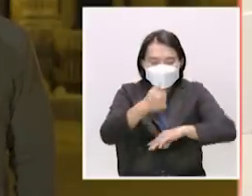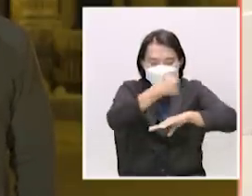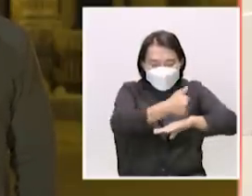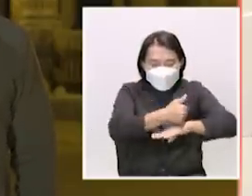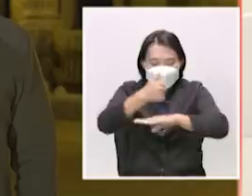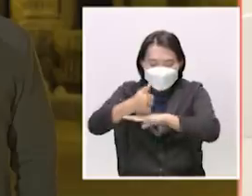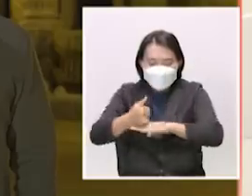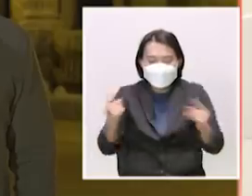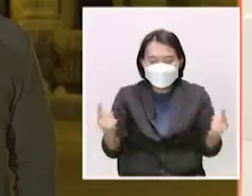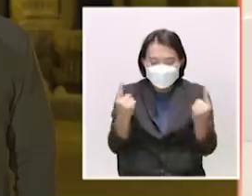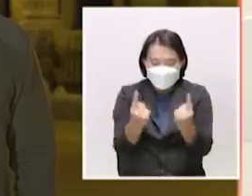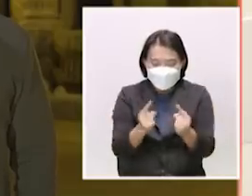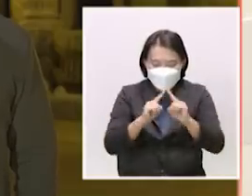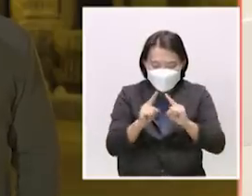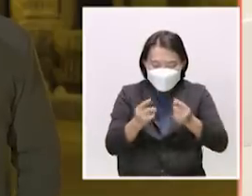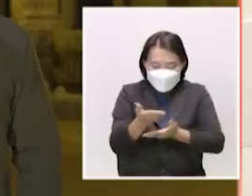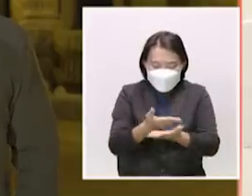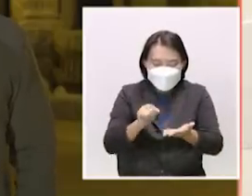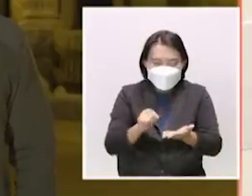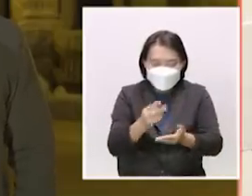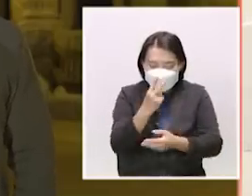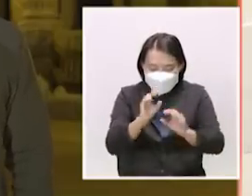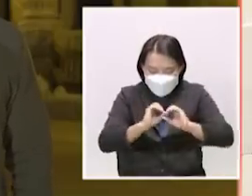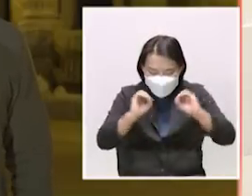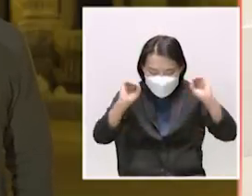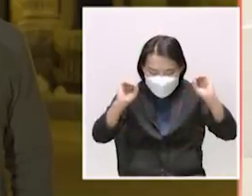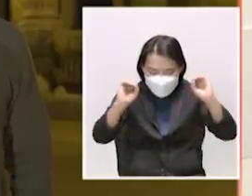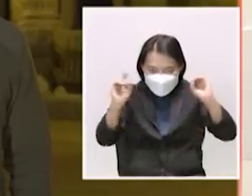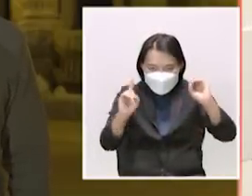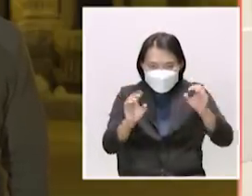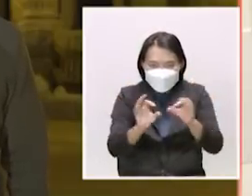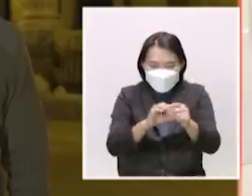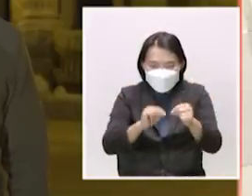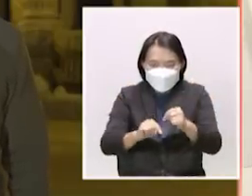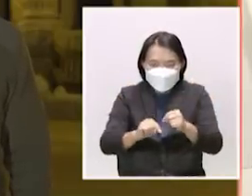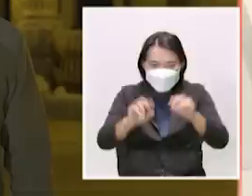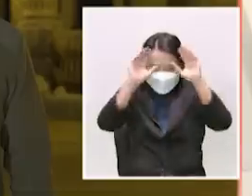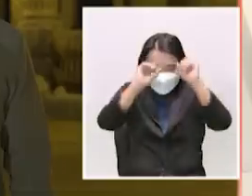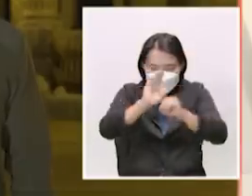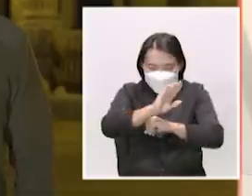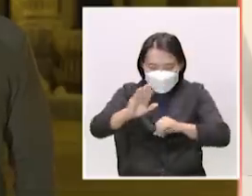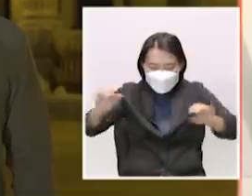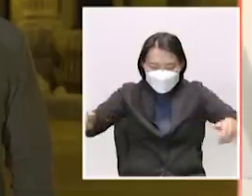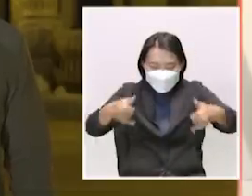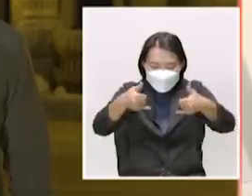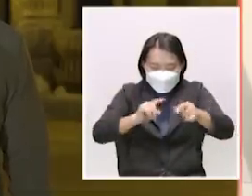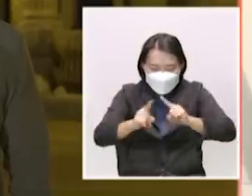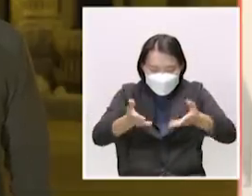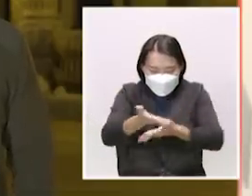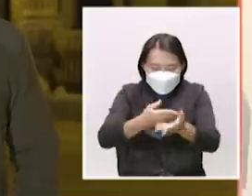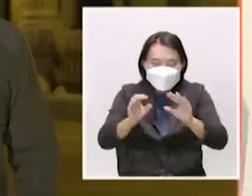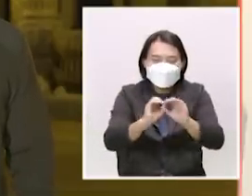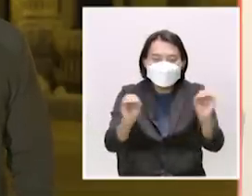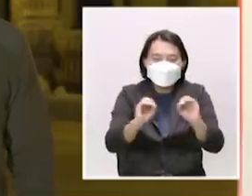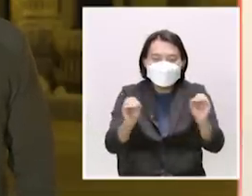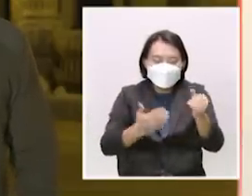ำที่เป็ตแนรัฐบาล แต่วสงที่เราไม่เคยเหนก็คือการจริพูคุยกัระหวาง Szulenksküre กบ Putinมีโอกามควเปลๆ มากน้ขน